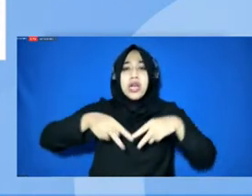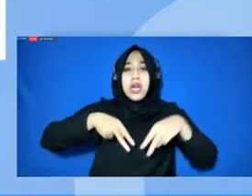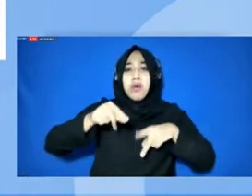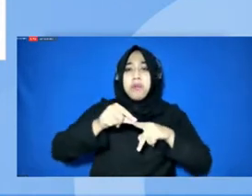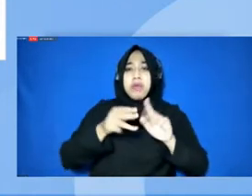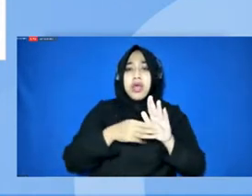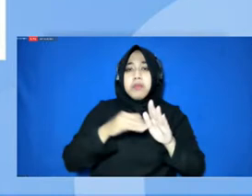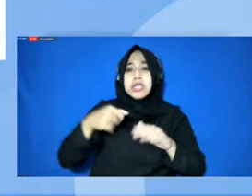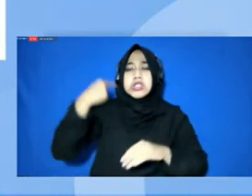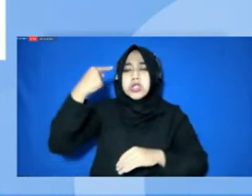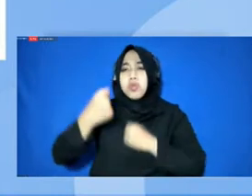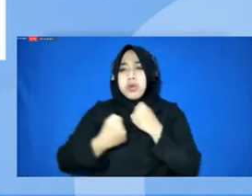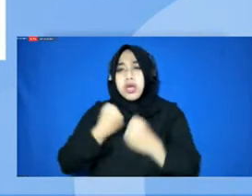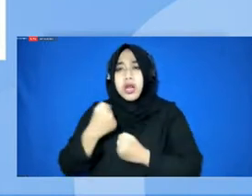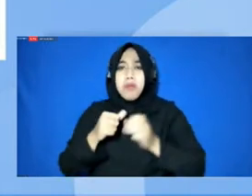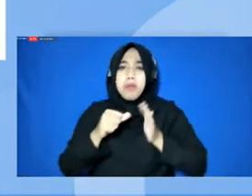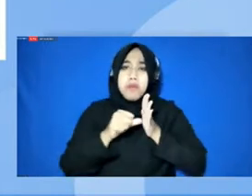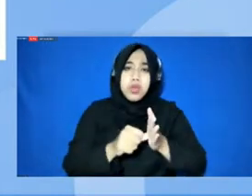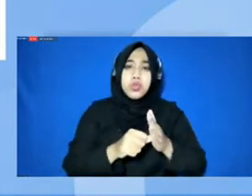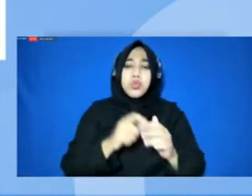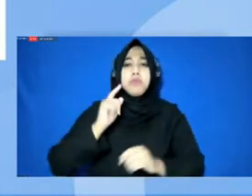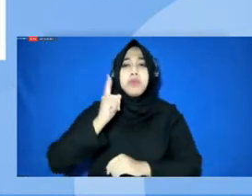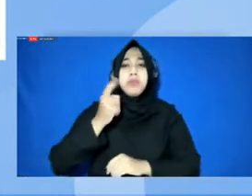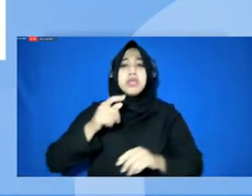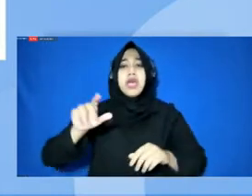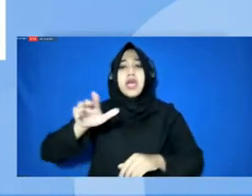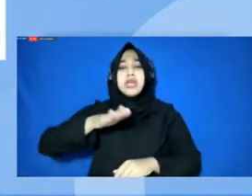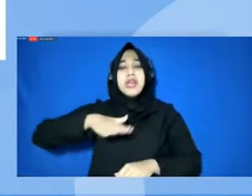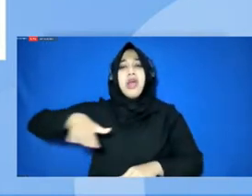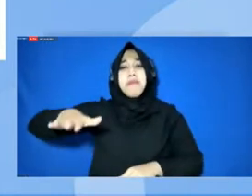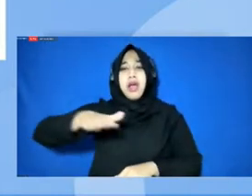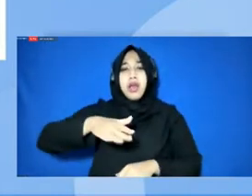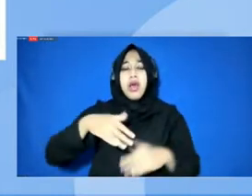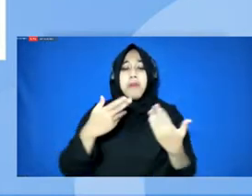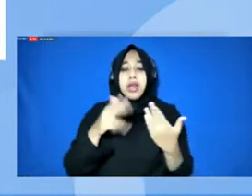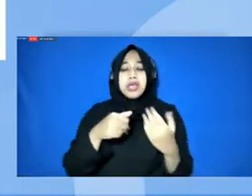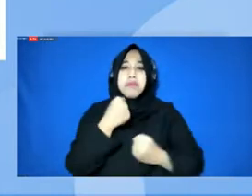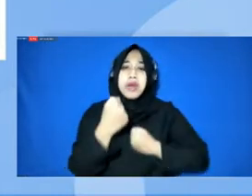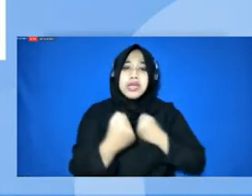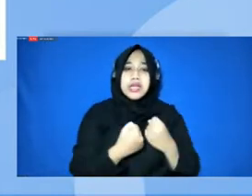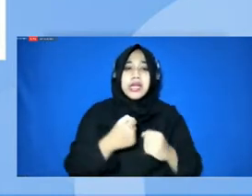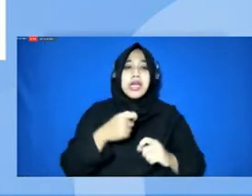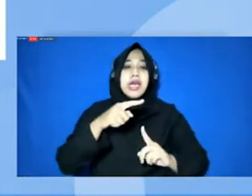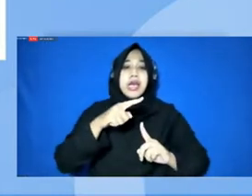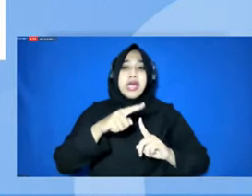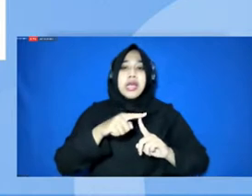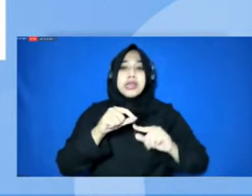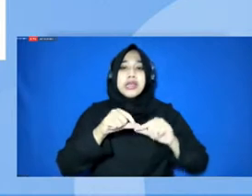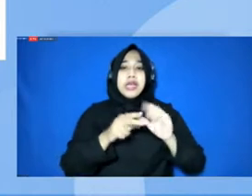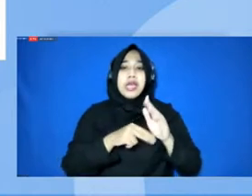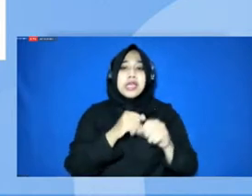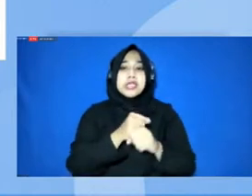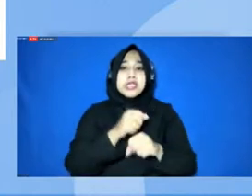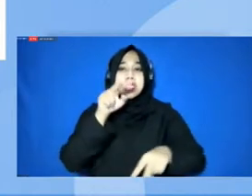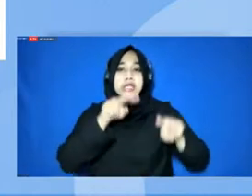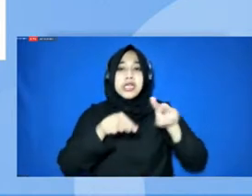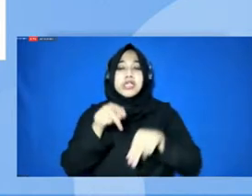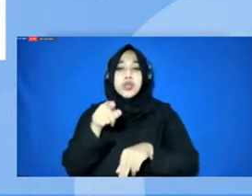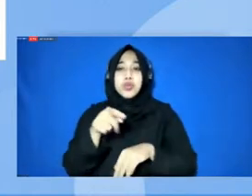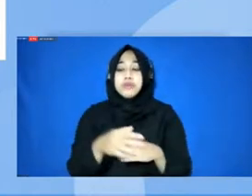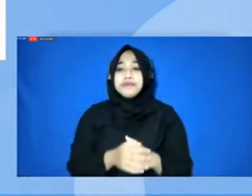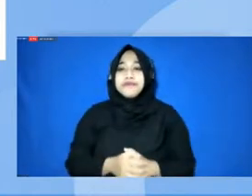bergerak dalam membantu pemerintah di lapangan, terutama dalam pelaksanaan tracing itu sendiri. Nah, kita mungkin